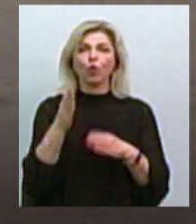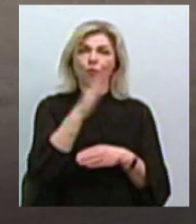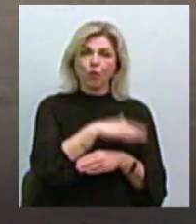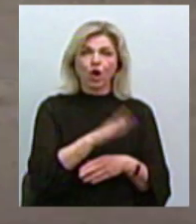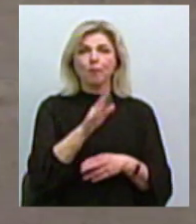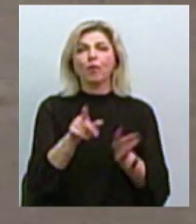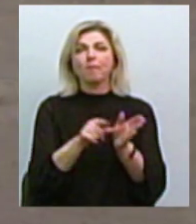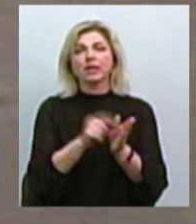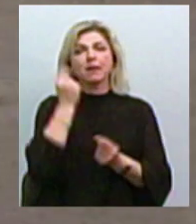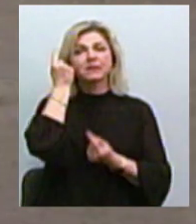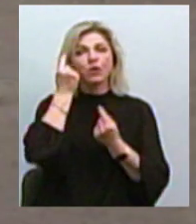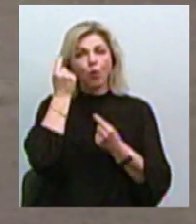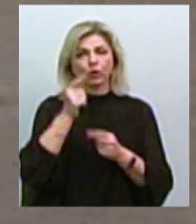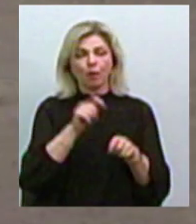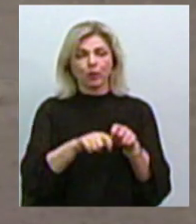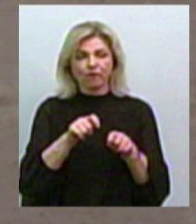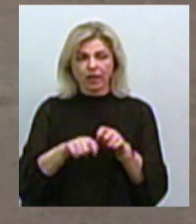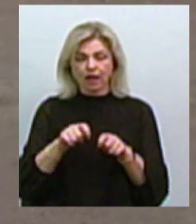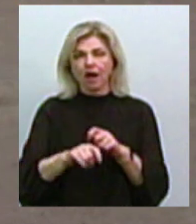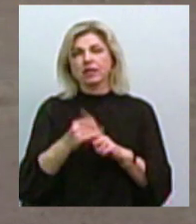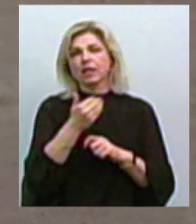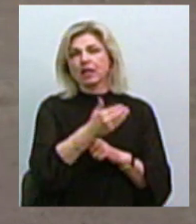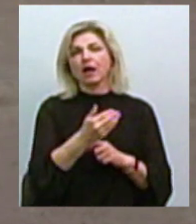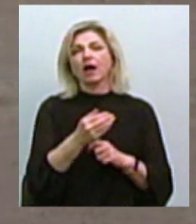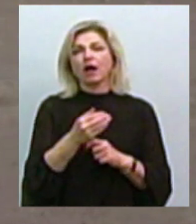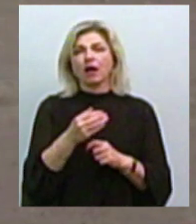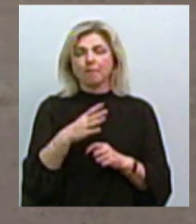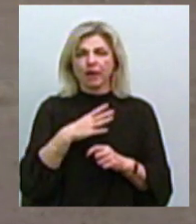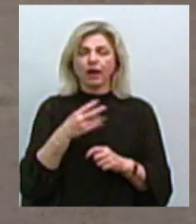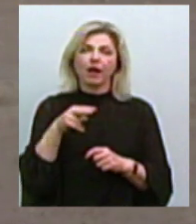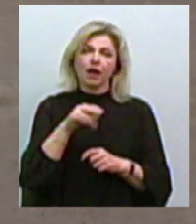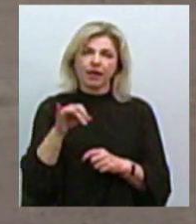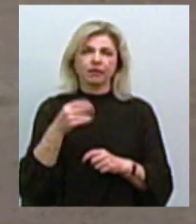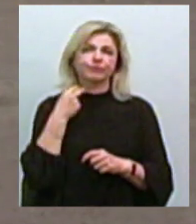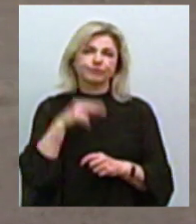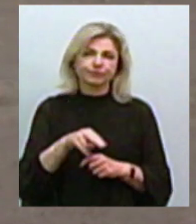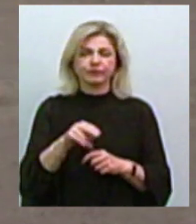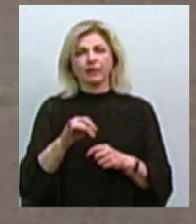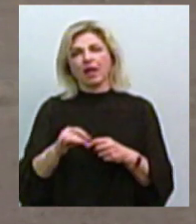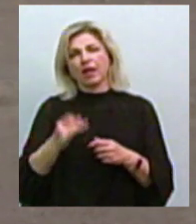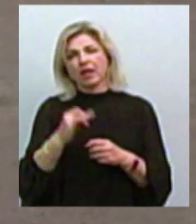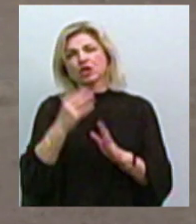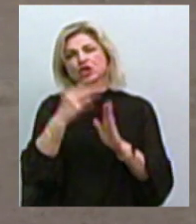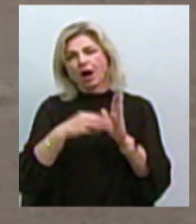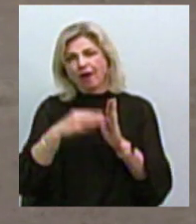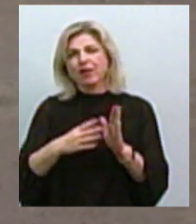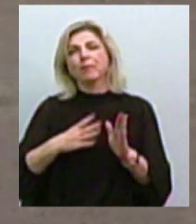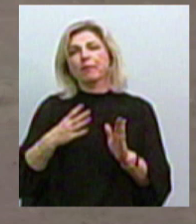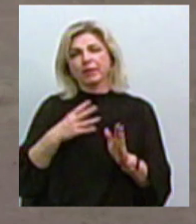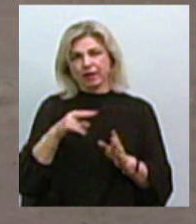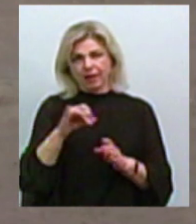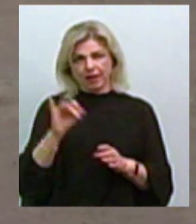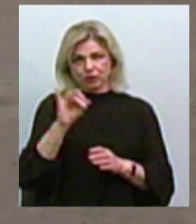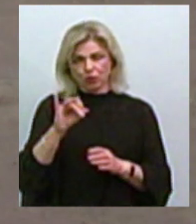вони буде перевірятись їх, притягались вони до кримінальної та адміністративної відповідальності, буде перевірятись